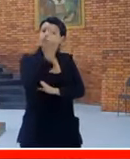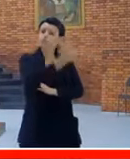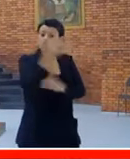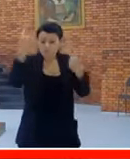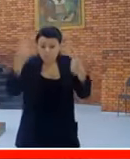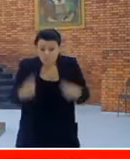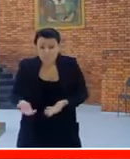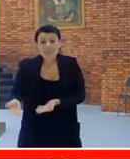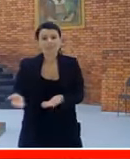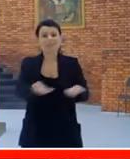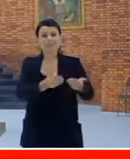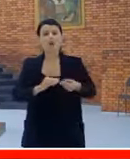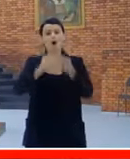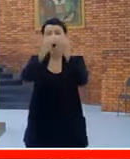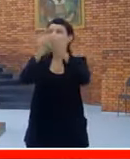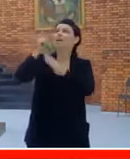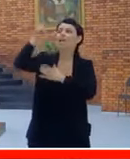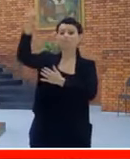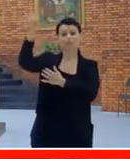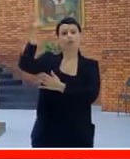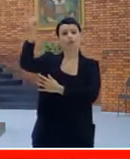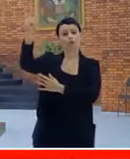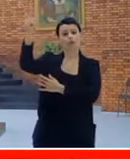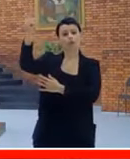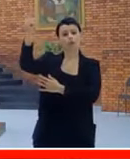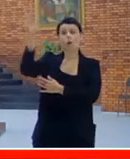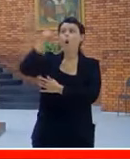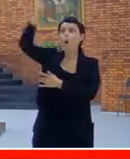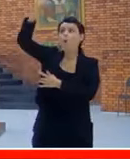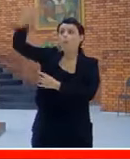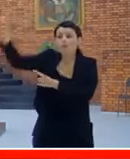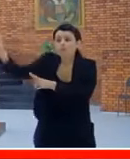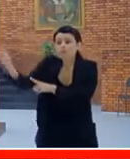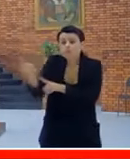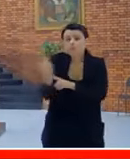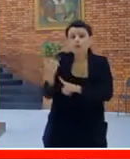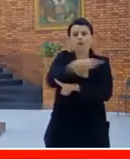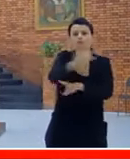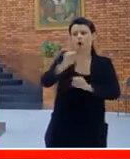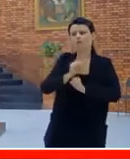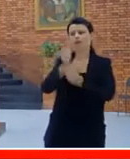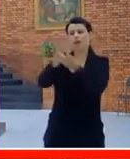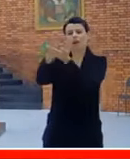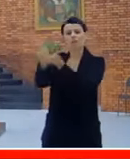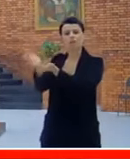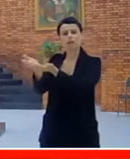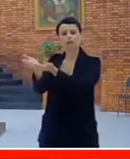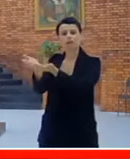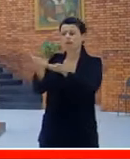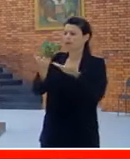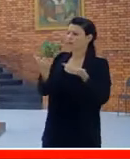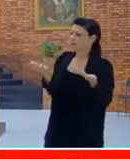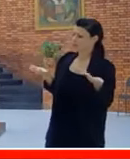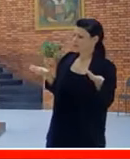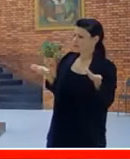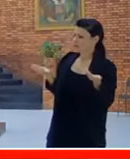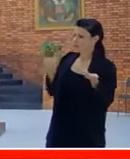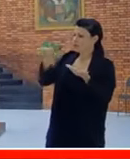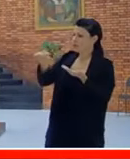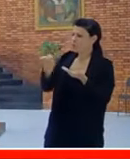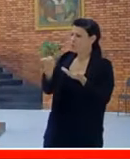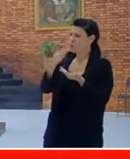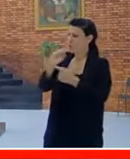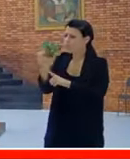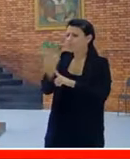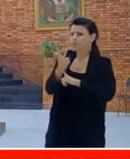l'opera di Dio, che crediate in colui che Egli ha mandato. Allora gli dissero: quale segno tu